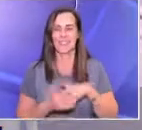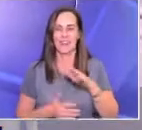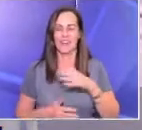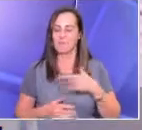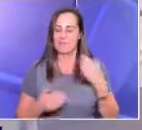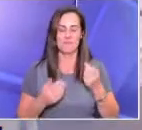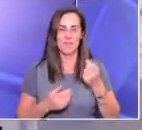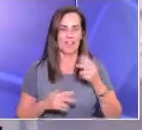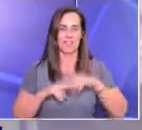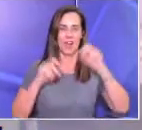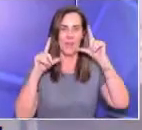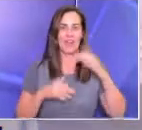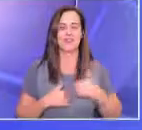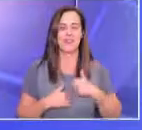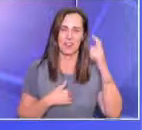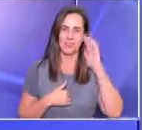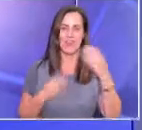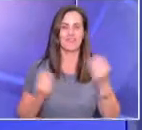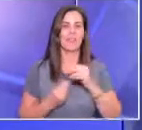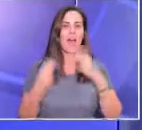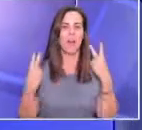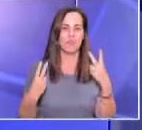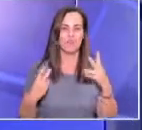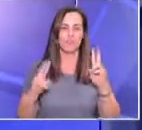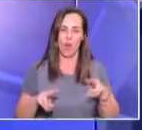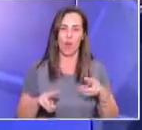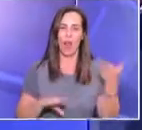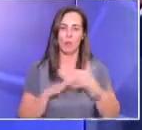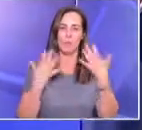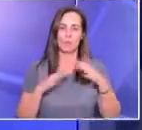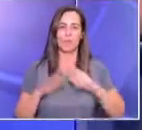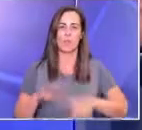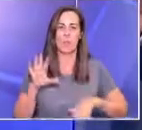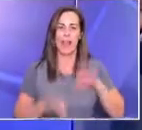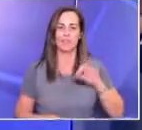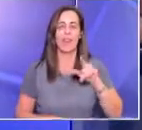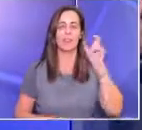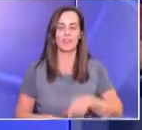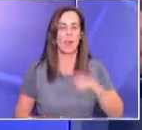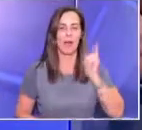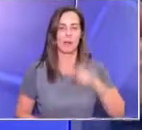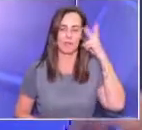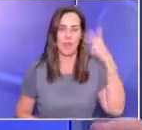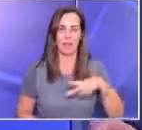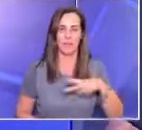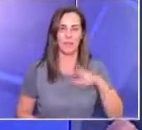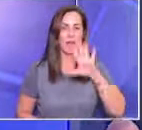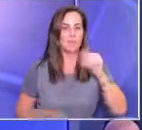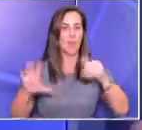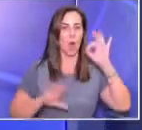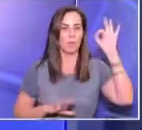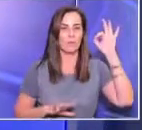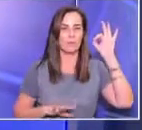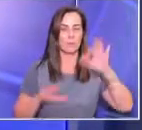בנזין בסיפור הזה. אני חושב שאולי הדבר החשוב ביותר שיכול לעלות מהסיפור של המוניציפלי, זה אנשים חייבים להבין.